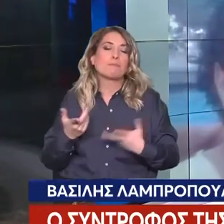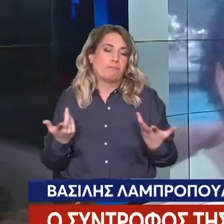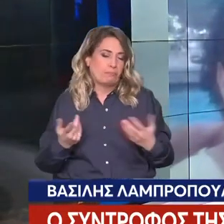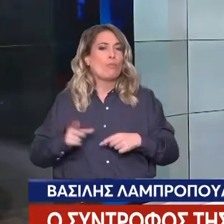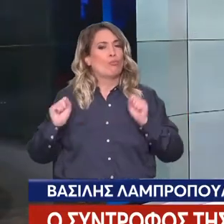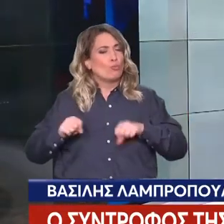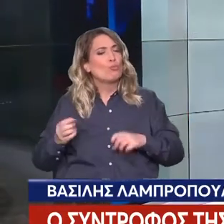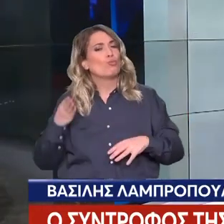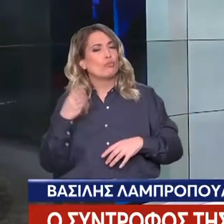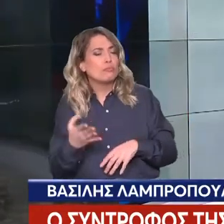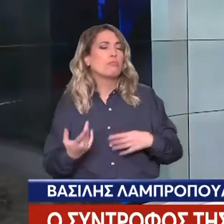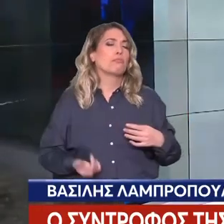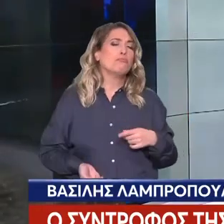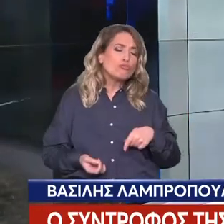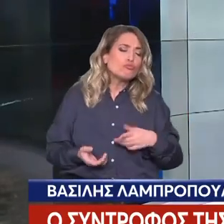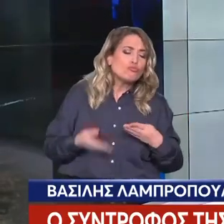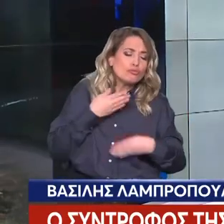ζευγάρι σπίτι,